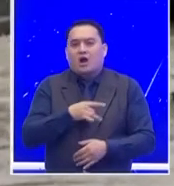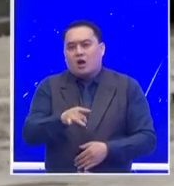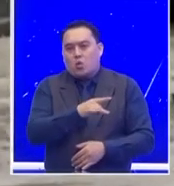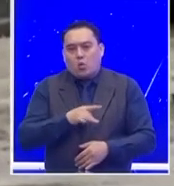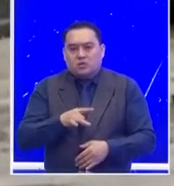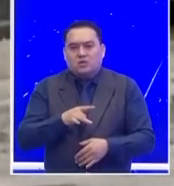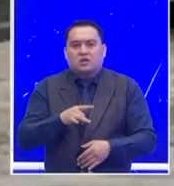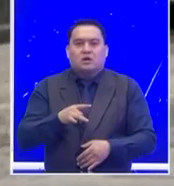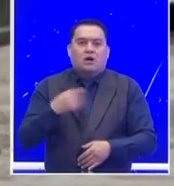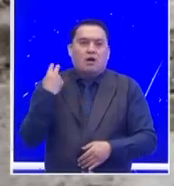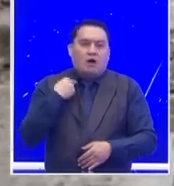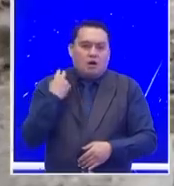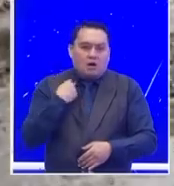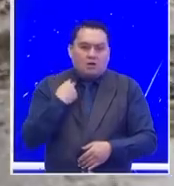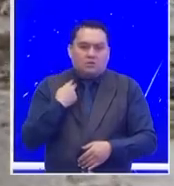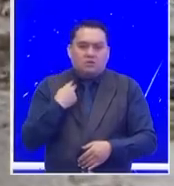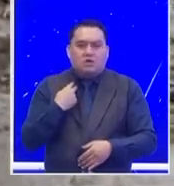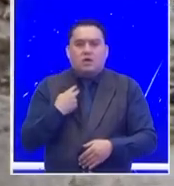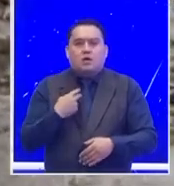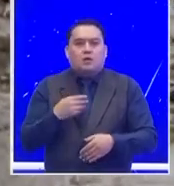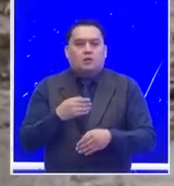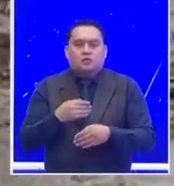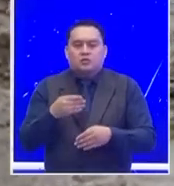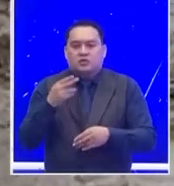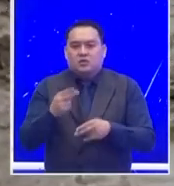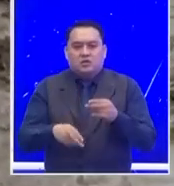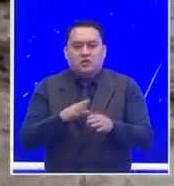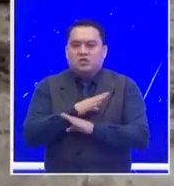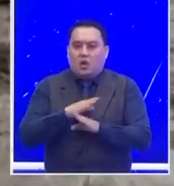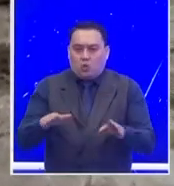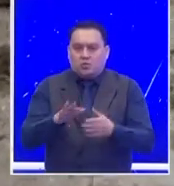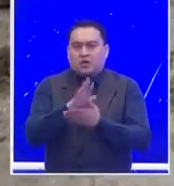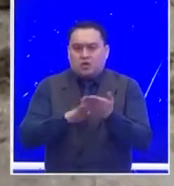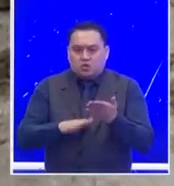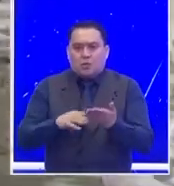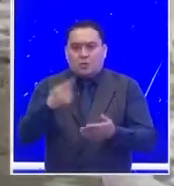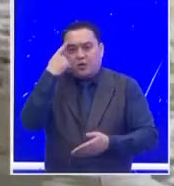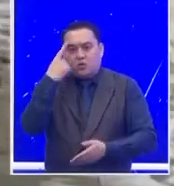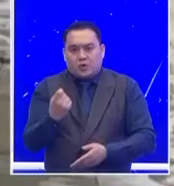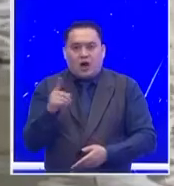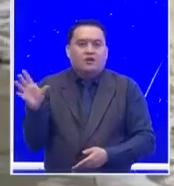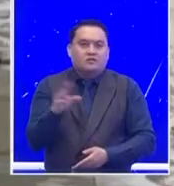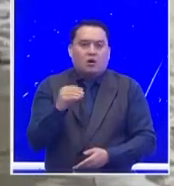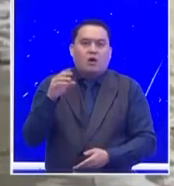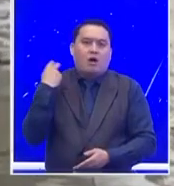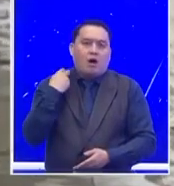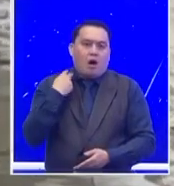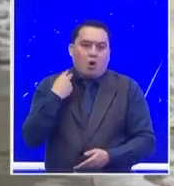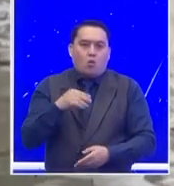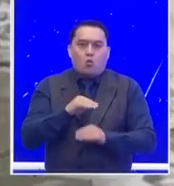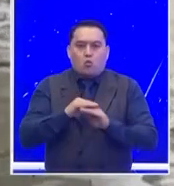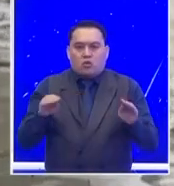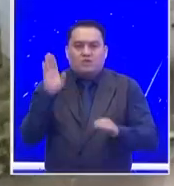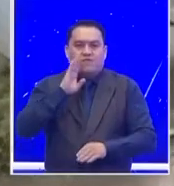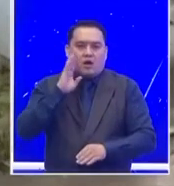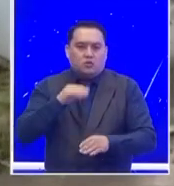районов Соединенного Королевства пик стихии еще не пройден. Метеорологи предупреждают, что в Северной Англии уровень воды